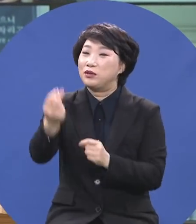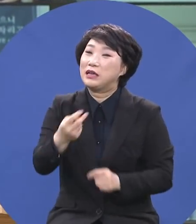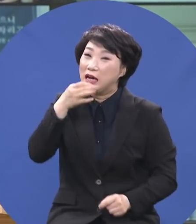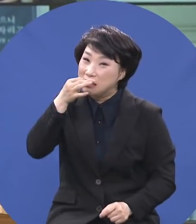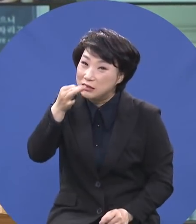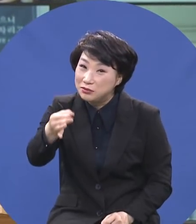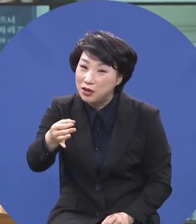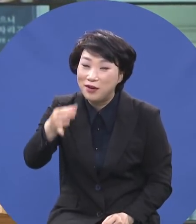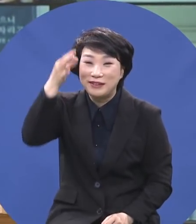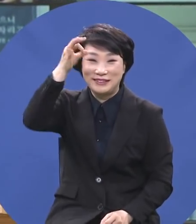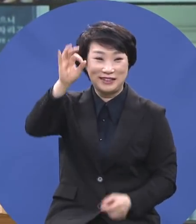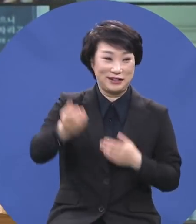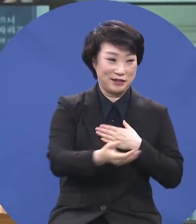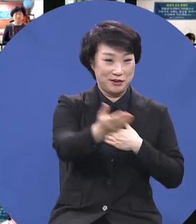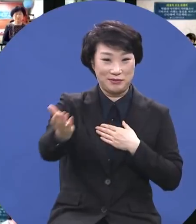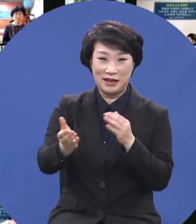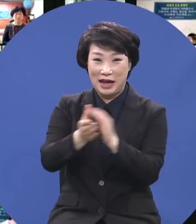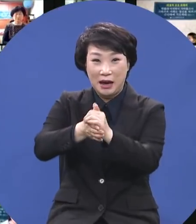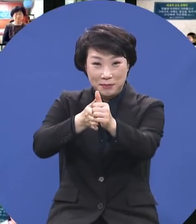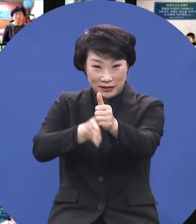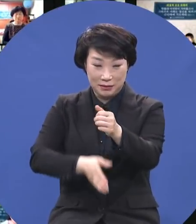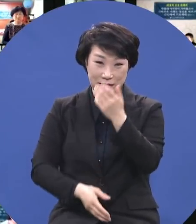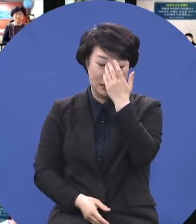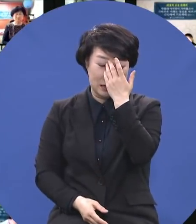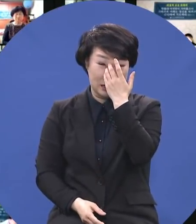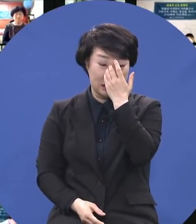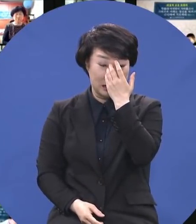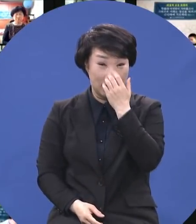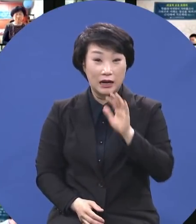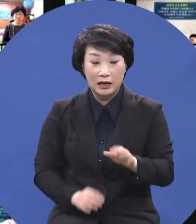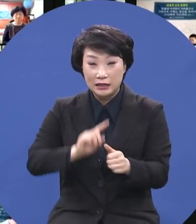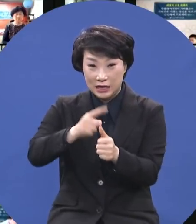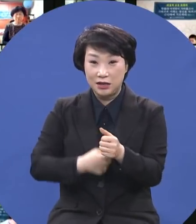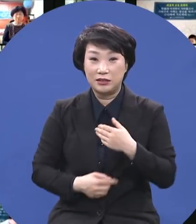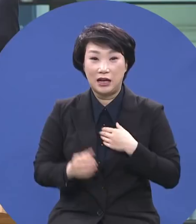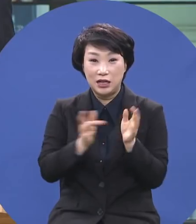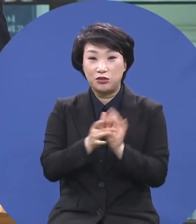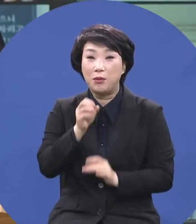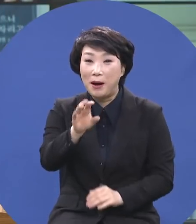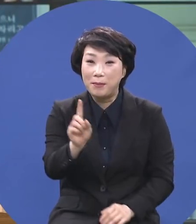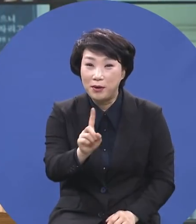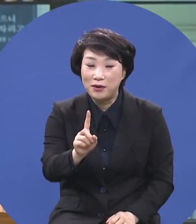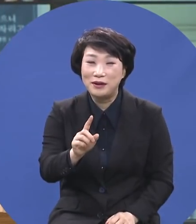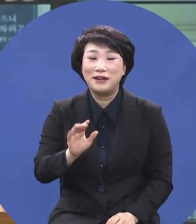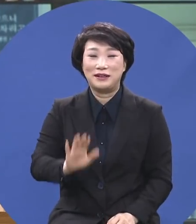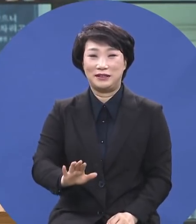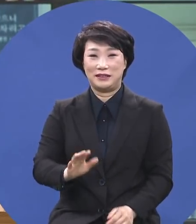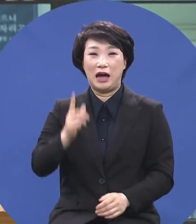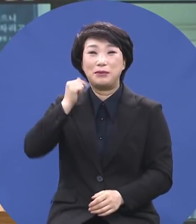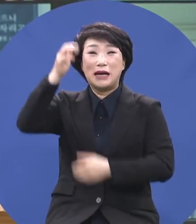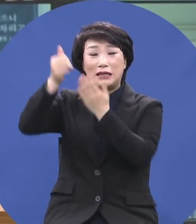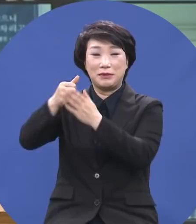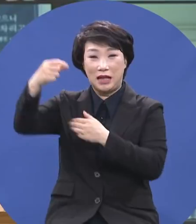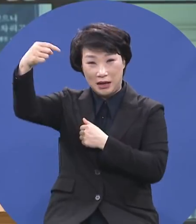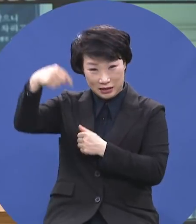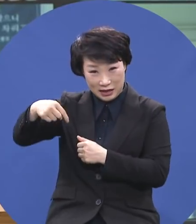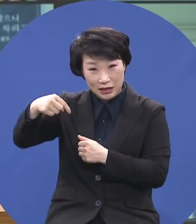소리라고 인정하시면 아멘 합시다. 그러므로 나에 이르는 것은 내 아버지께서 내게